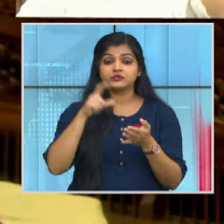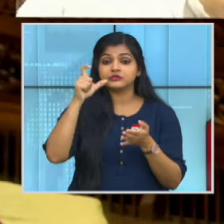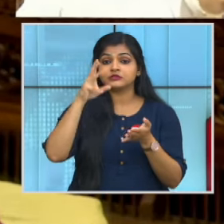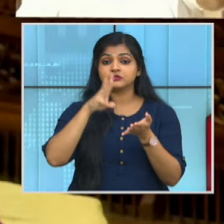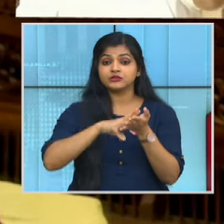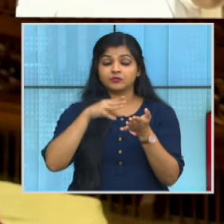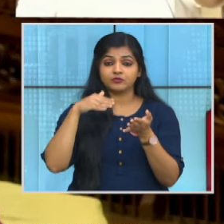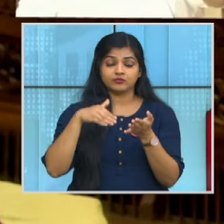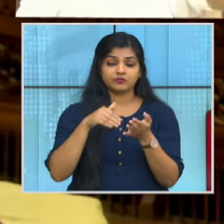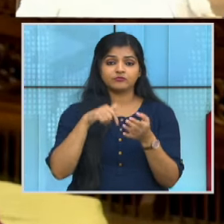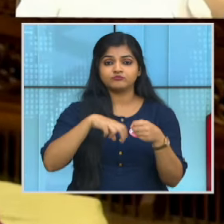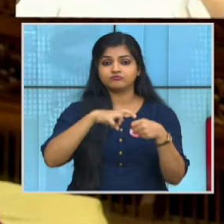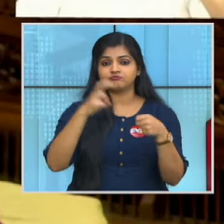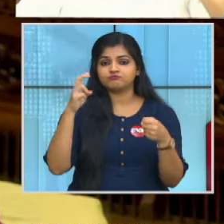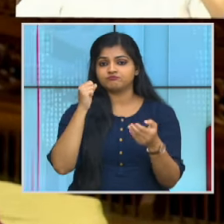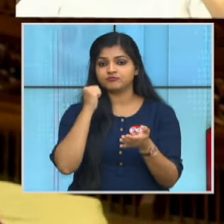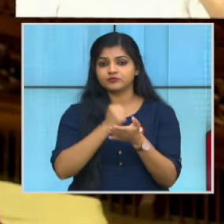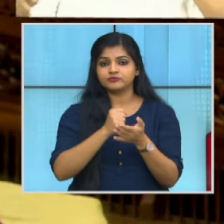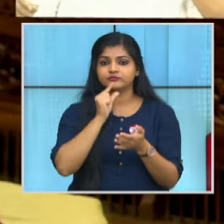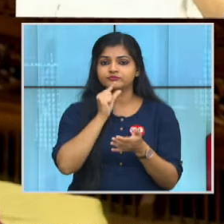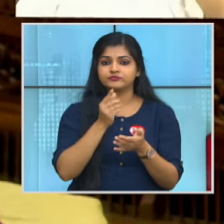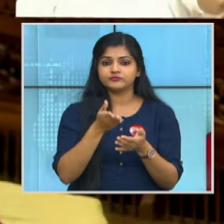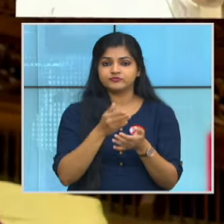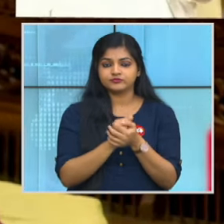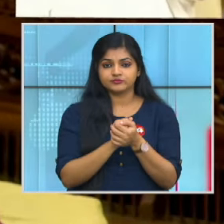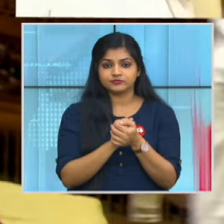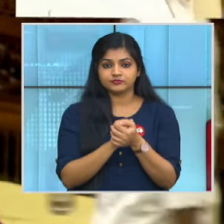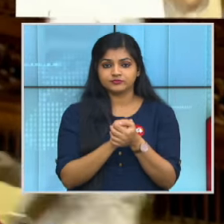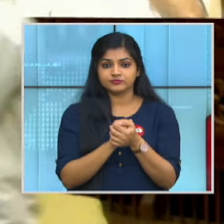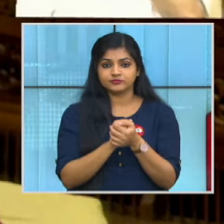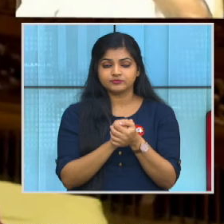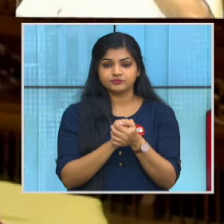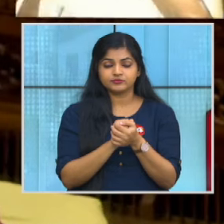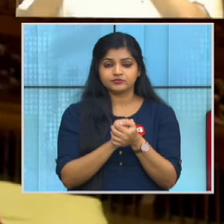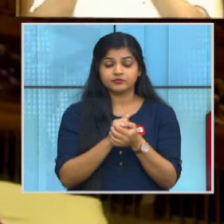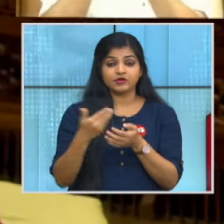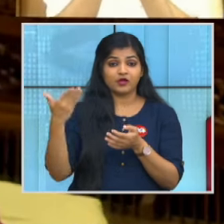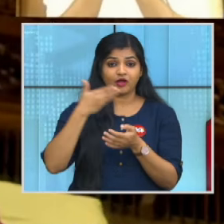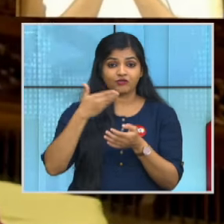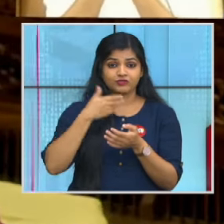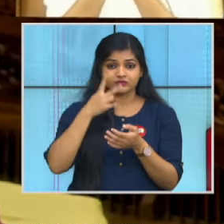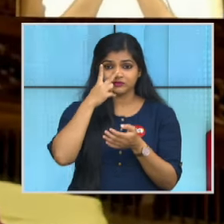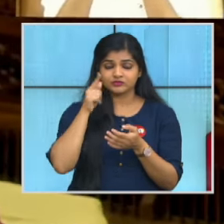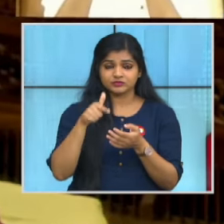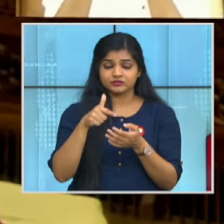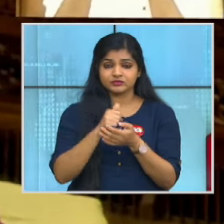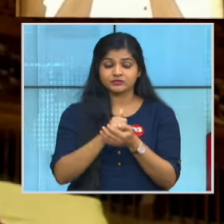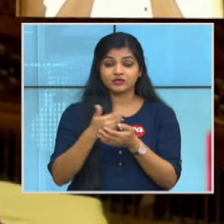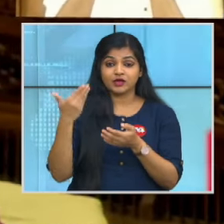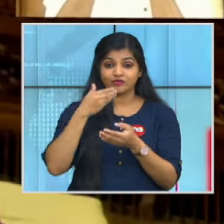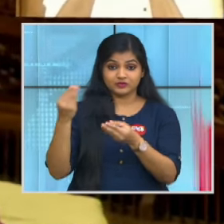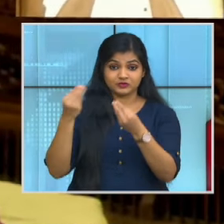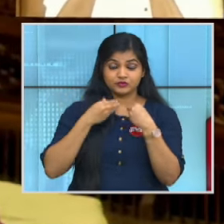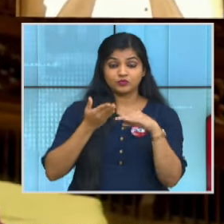മുഖ്യമന്ത്രി രാജിവെക്കണമെന്നാണ്. ആ ഉപദേശം ഞങ്ങൾക്കതിന് മുൻപ്